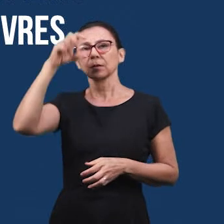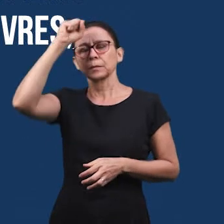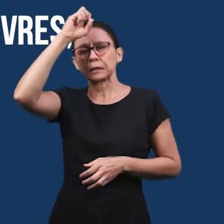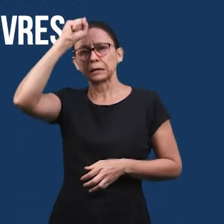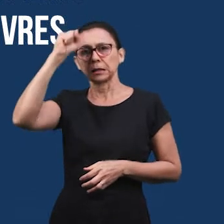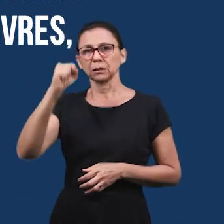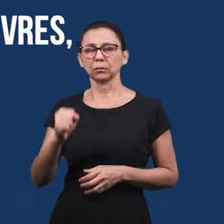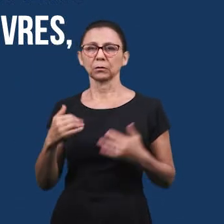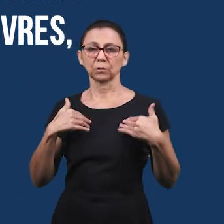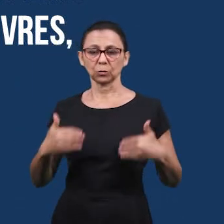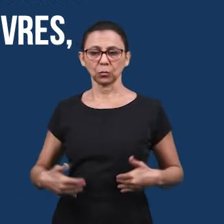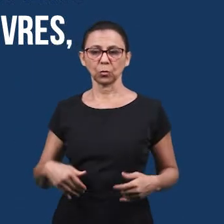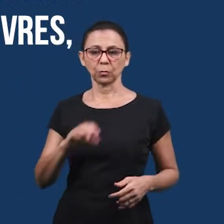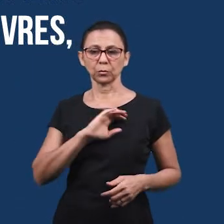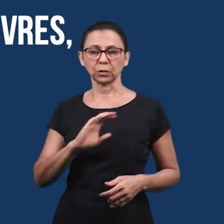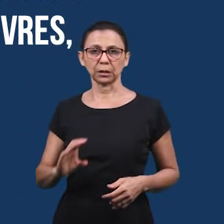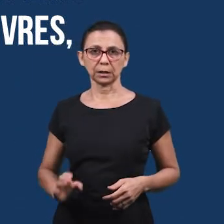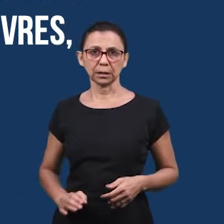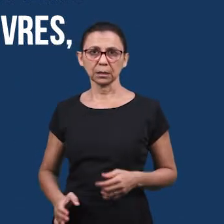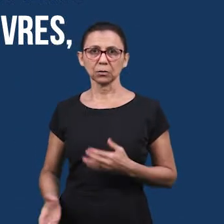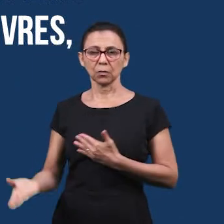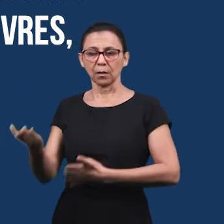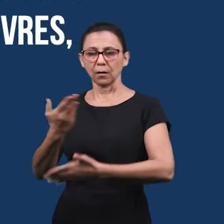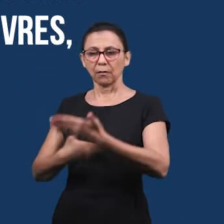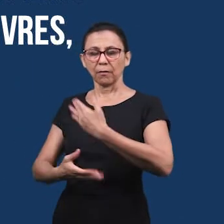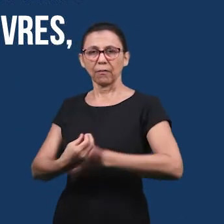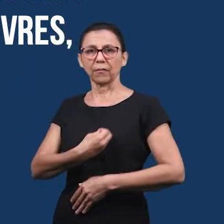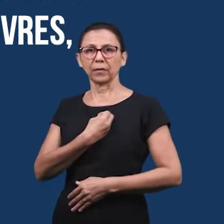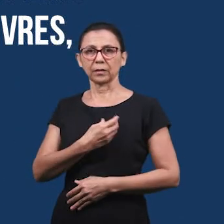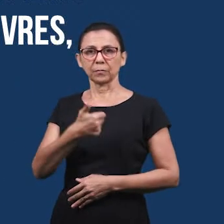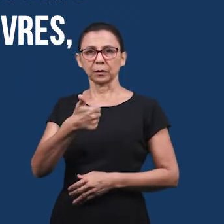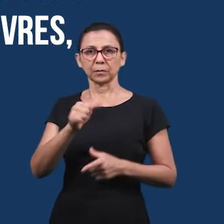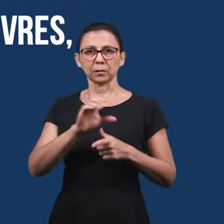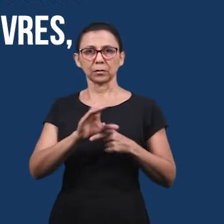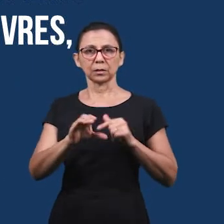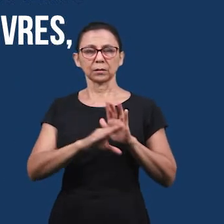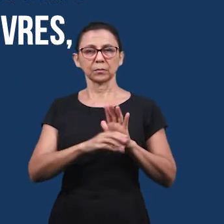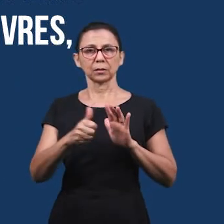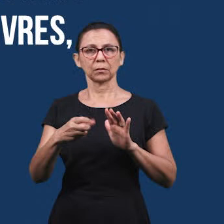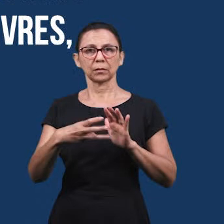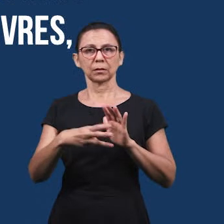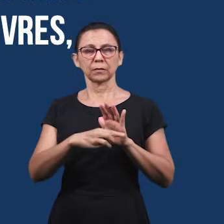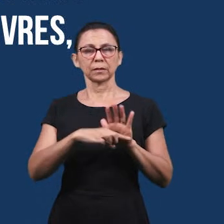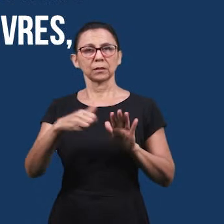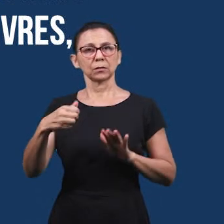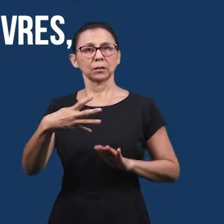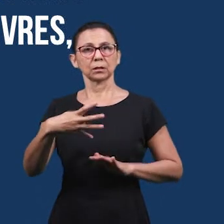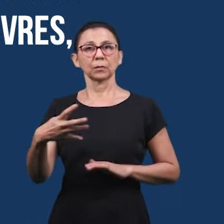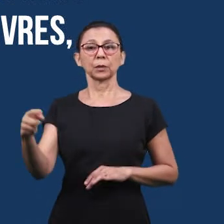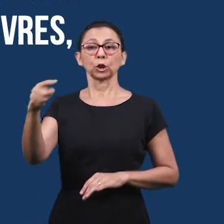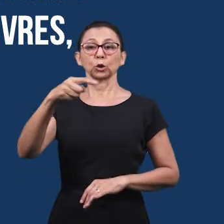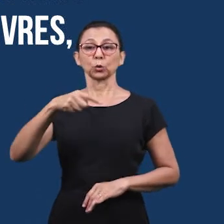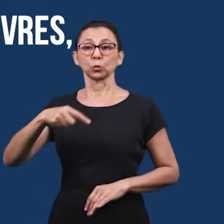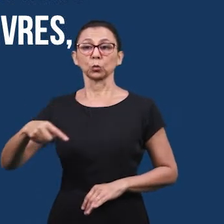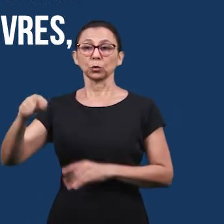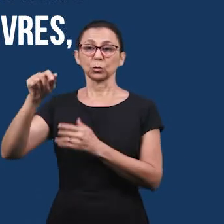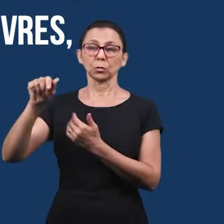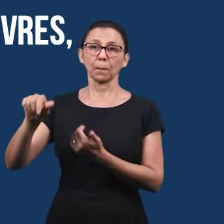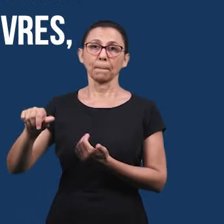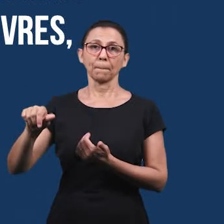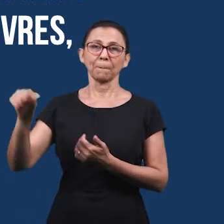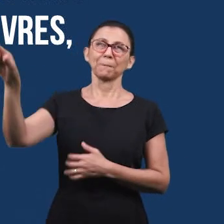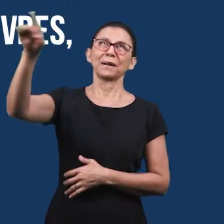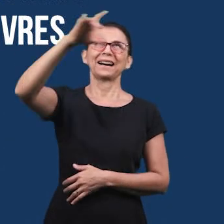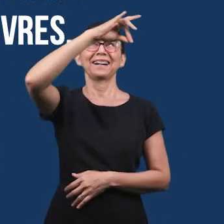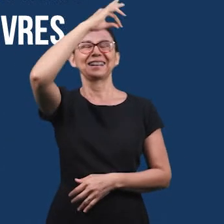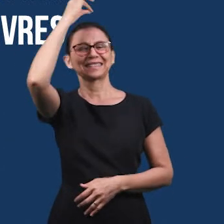Христовом циркулирует кровь Иисуса, жизнь. 1 Коринфянам 12, глава 13-14 стих нам говорит, что все мы были крещены